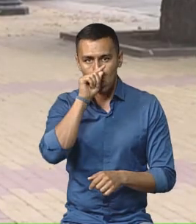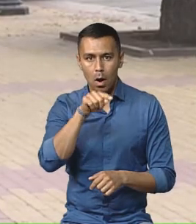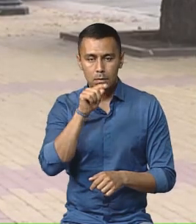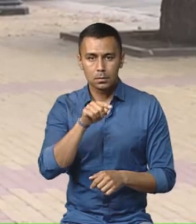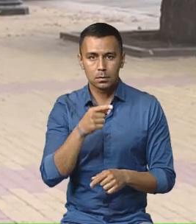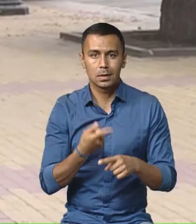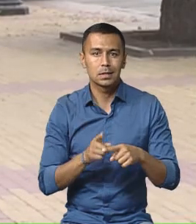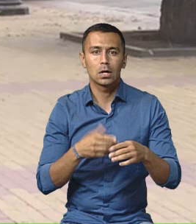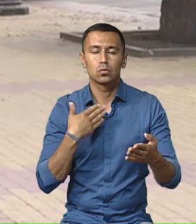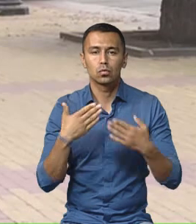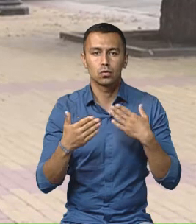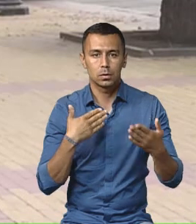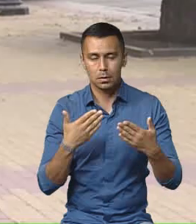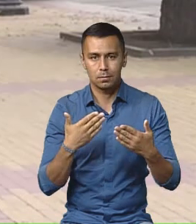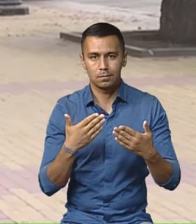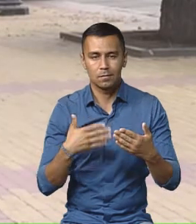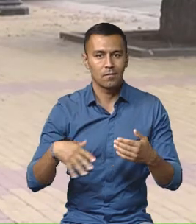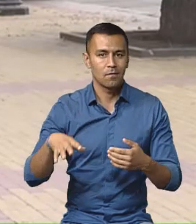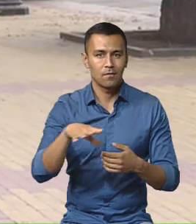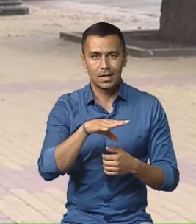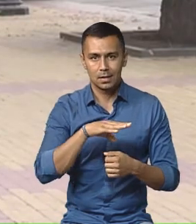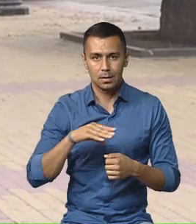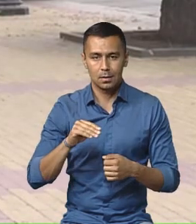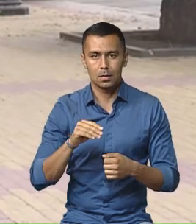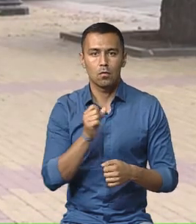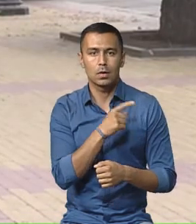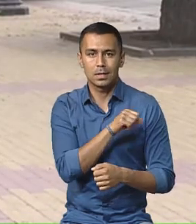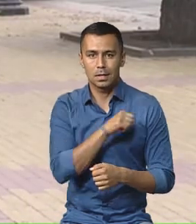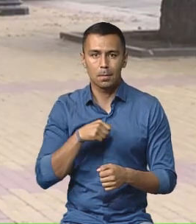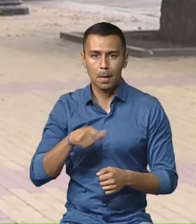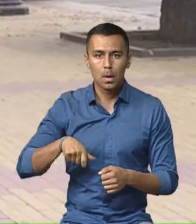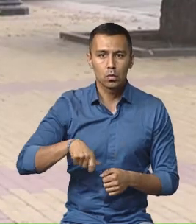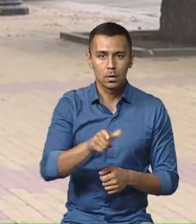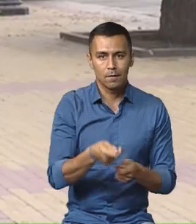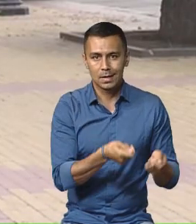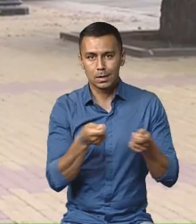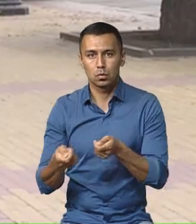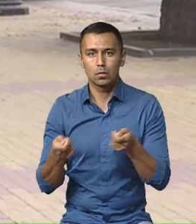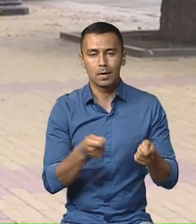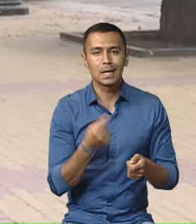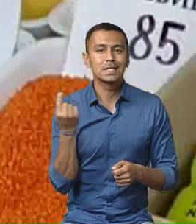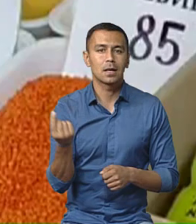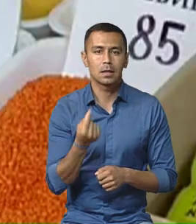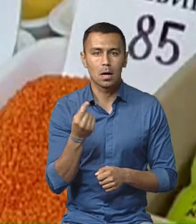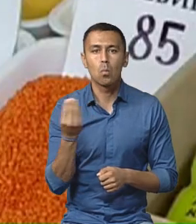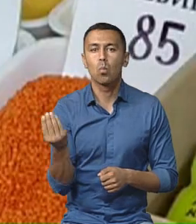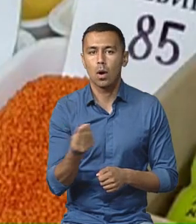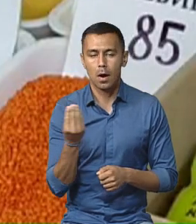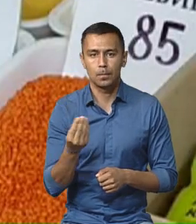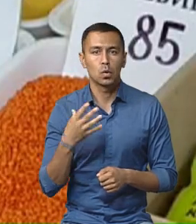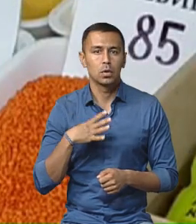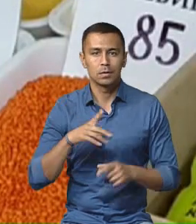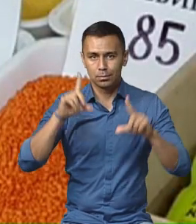Луганськ. Це стосується солі, Одеса, самих маршрутів транспортування, зерна, муки.